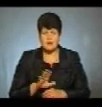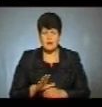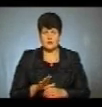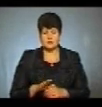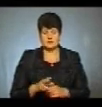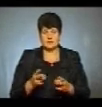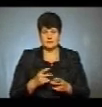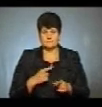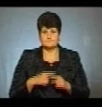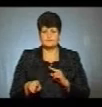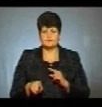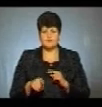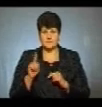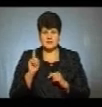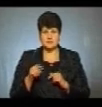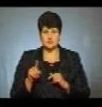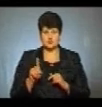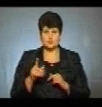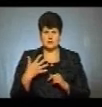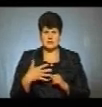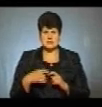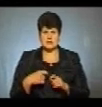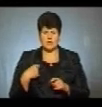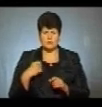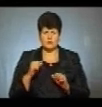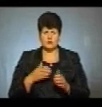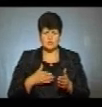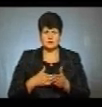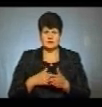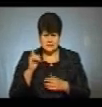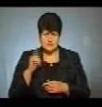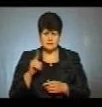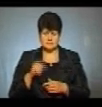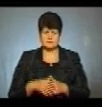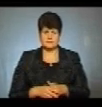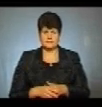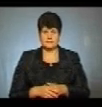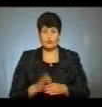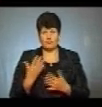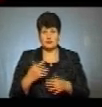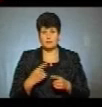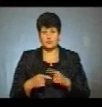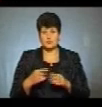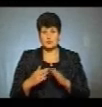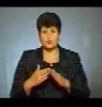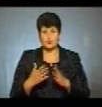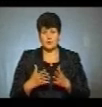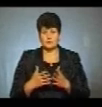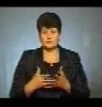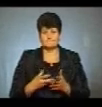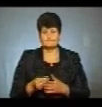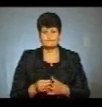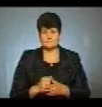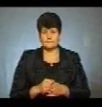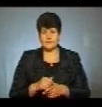прийшлося. Знаєте, що 50 кілометрів можна? Ну, звісно, що знаю. Ну, вже як вернуся додому, то схочу.